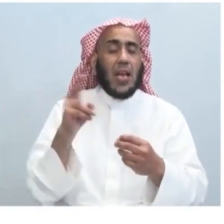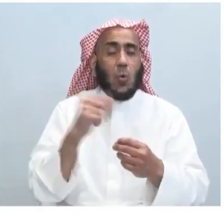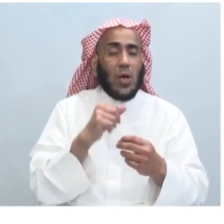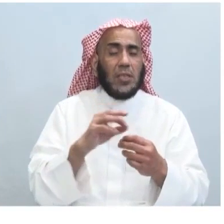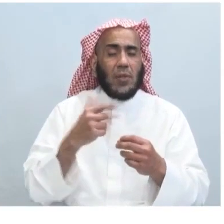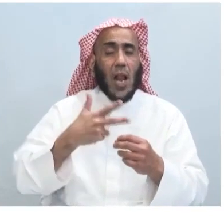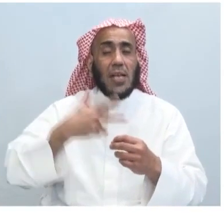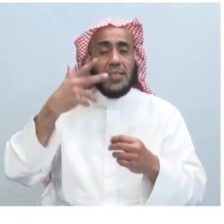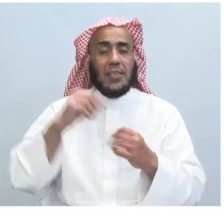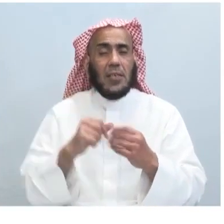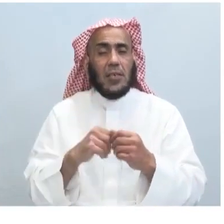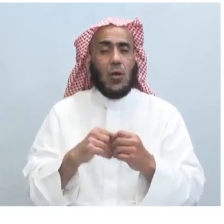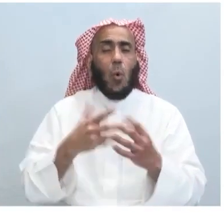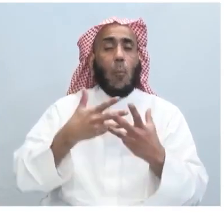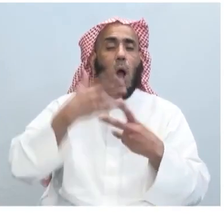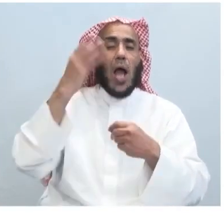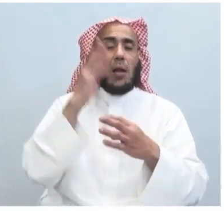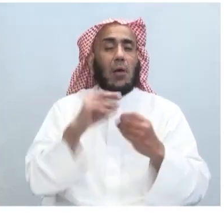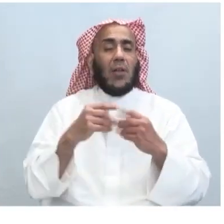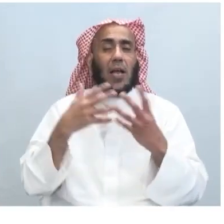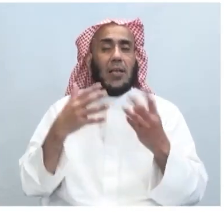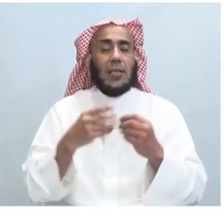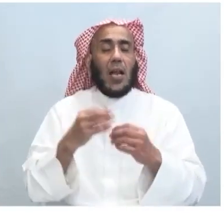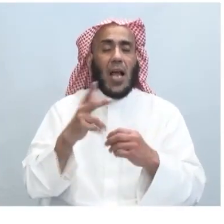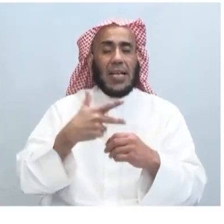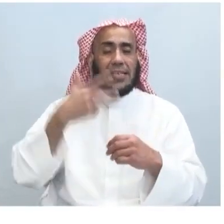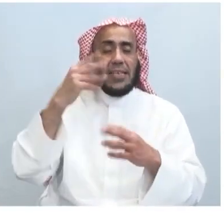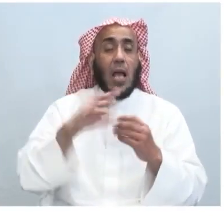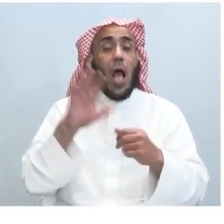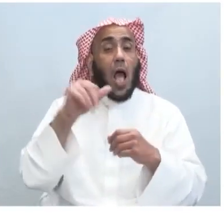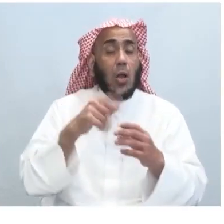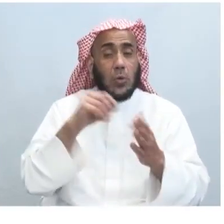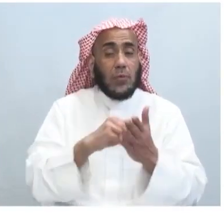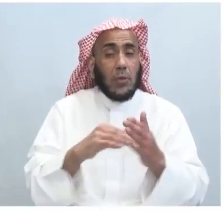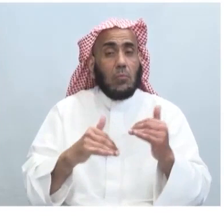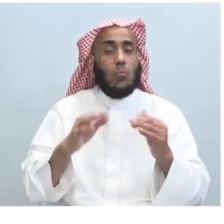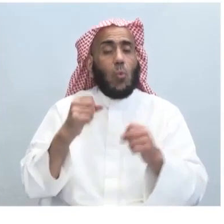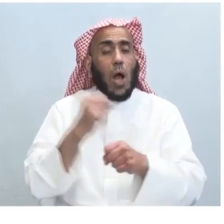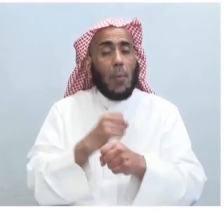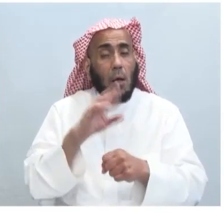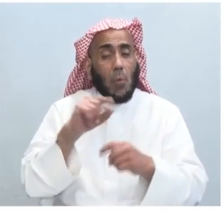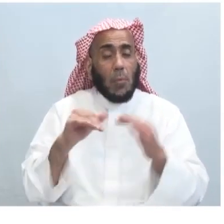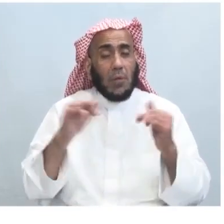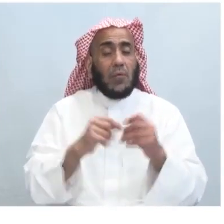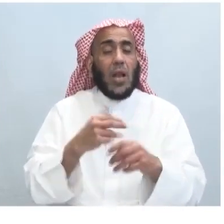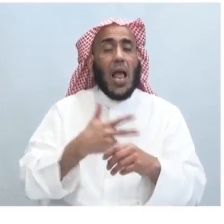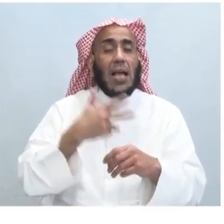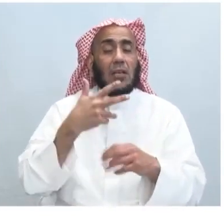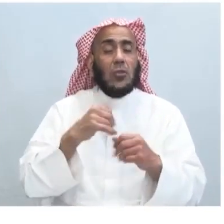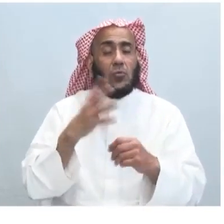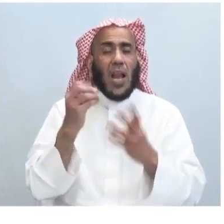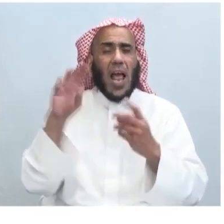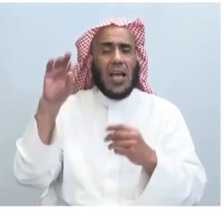الحاله الغازيه وبخار الماء ايضا في الحاله الغازيه هل يوجد معاملات فقط في الهيدروجين